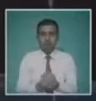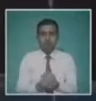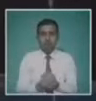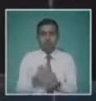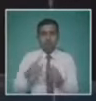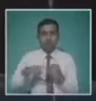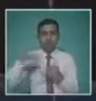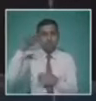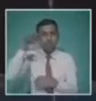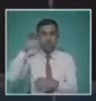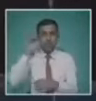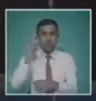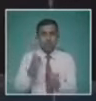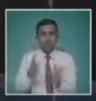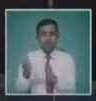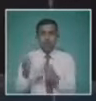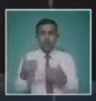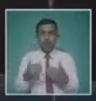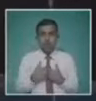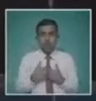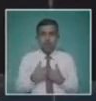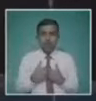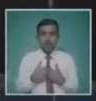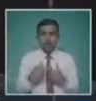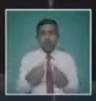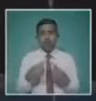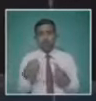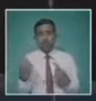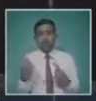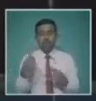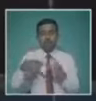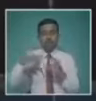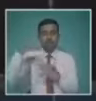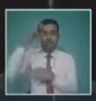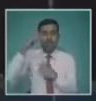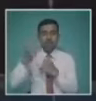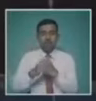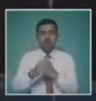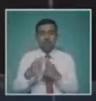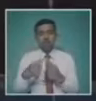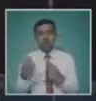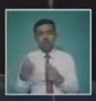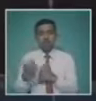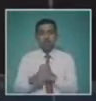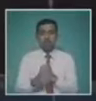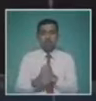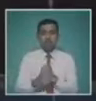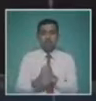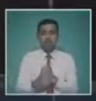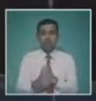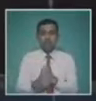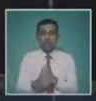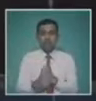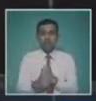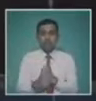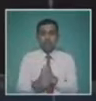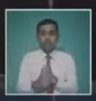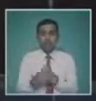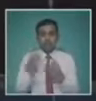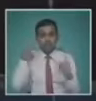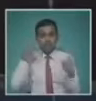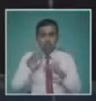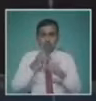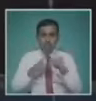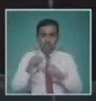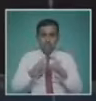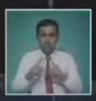පාදී පිළිගන්න ඔය පැත්තේ අපිට මේකේ වෙනම විශ්වවිද්‍යාලයක් පිහිටවල මේකේ වෙනම පිහිට පිහිටවන. ඒ නිසා මේ පිළිබඳව